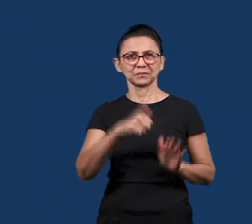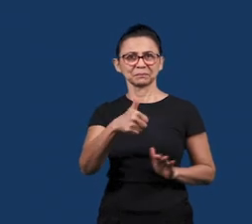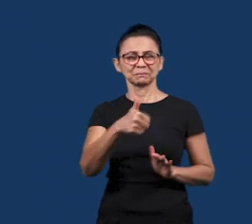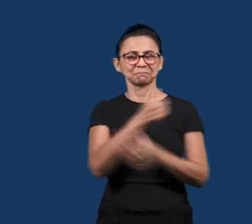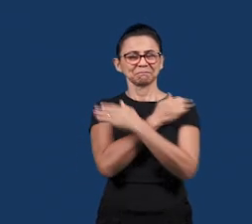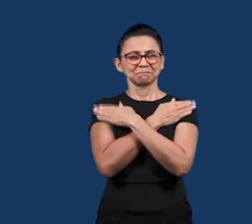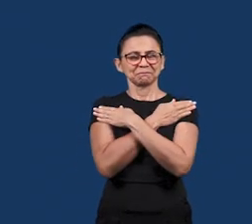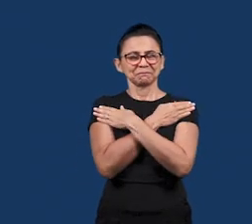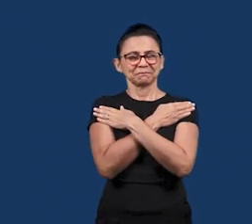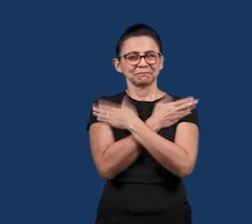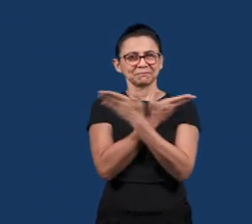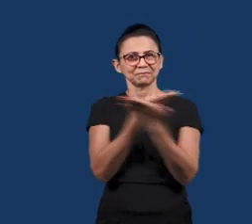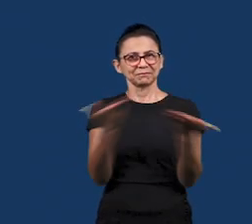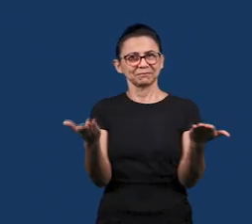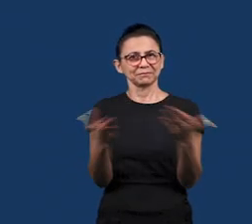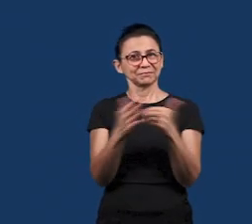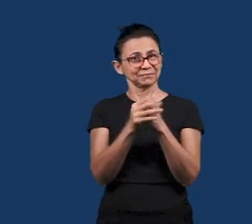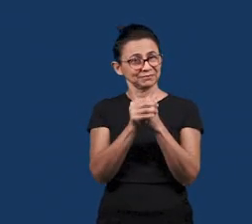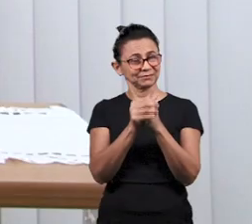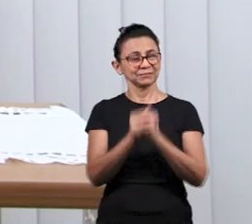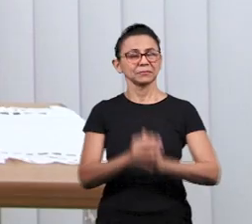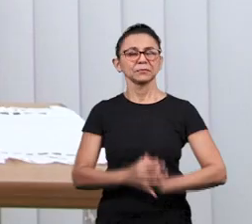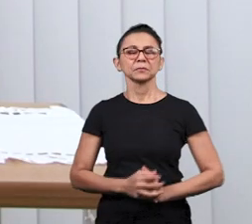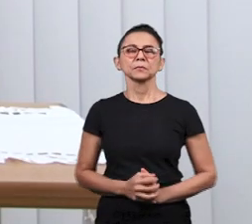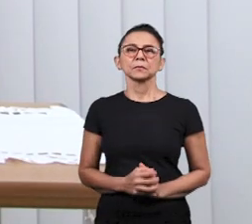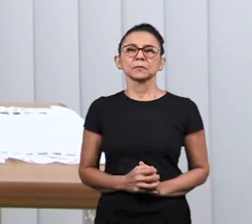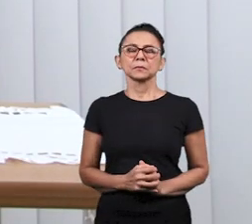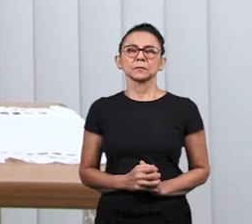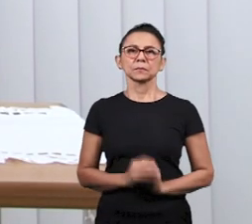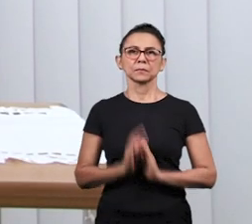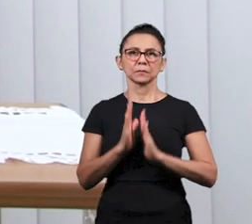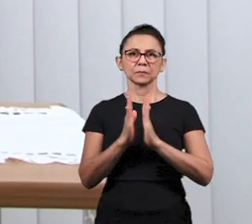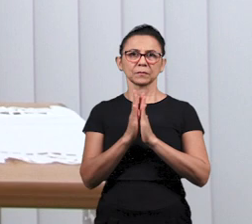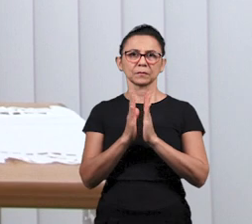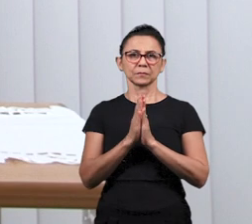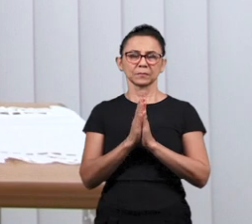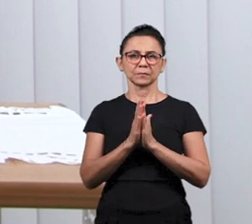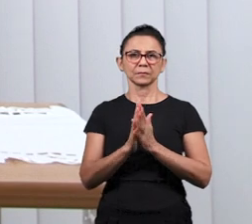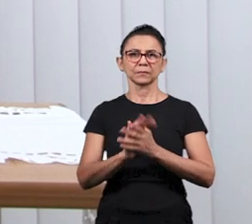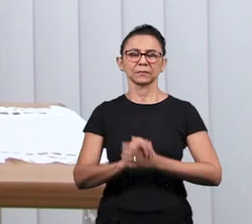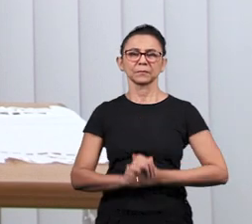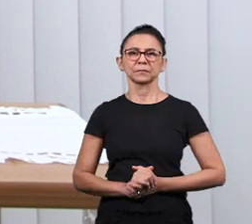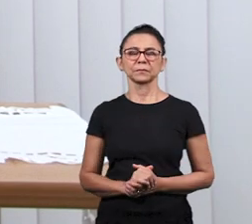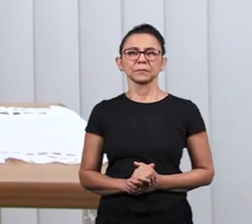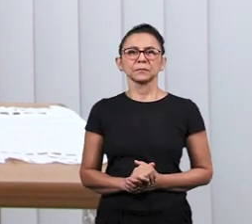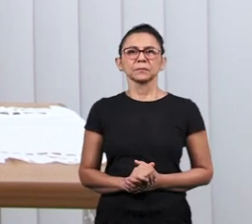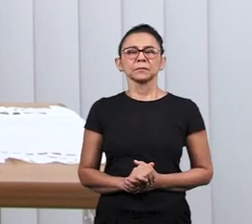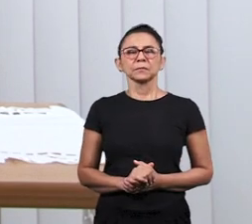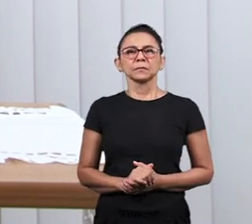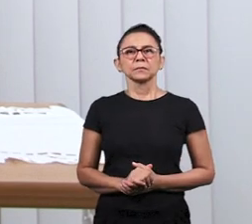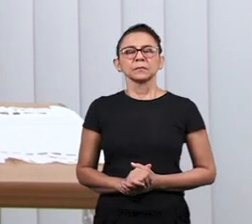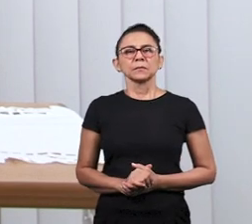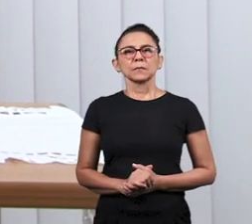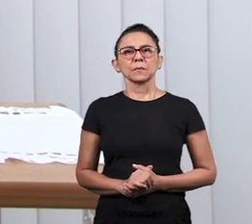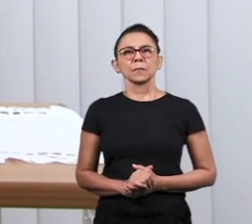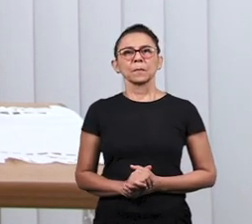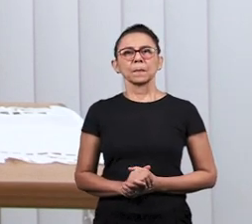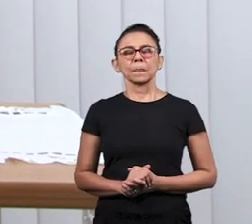скорбях. Псалом 45:1. Братскими объятиями. Аминь, возлюбленные. Мы сейчас помолимся